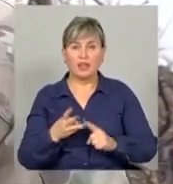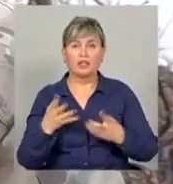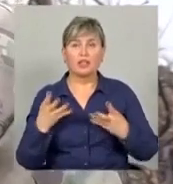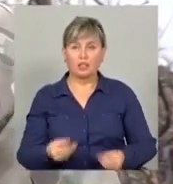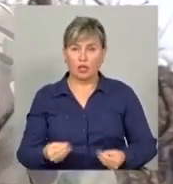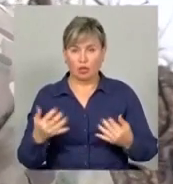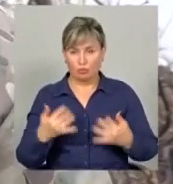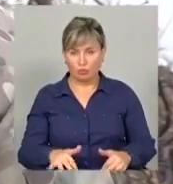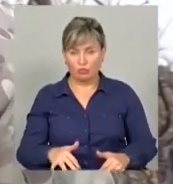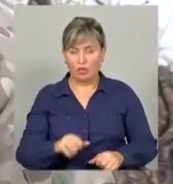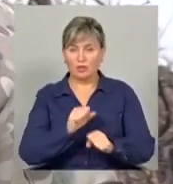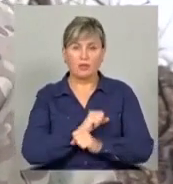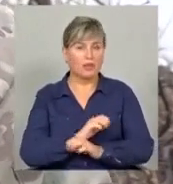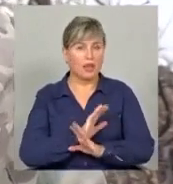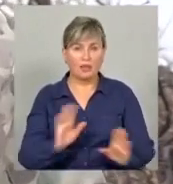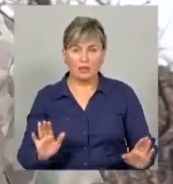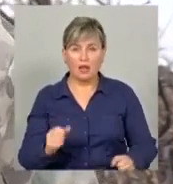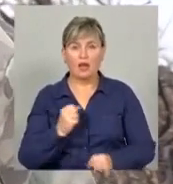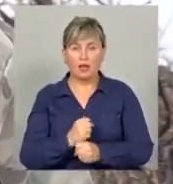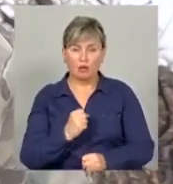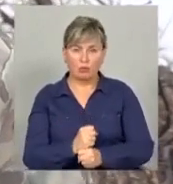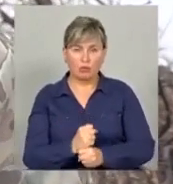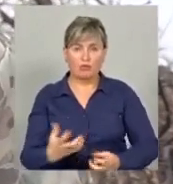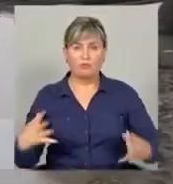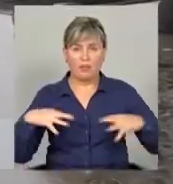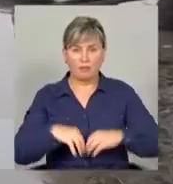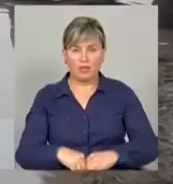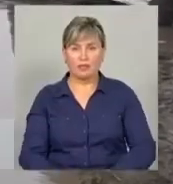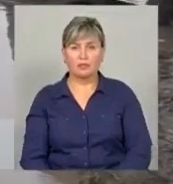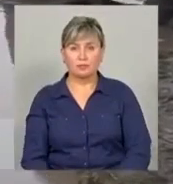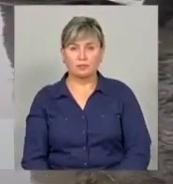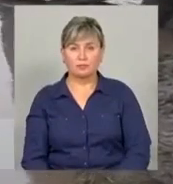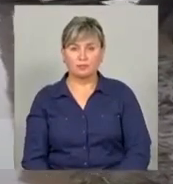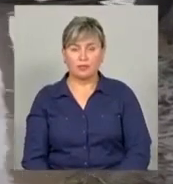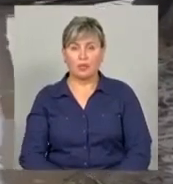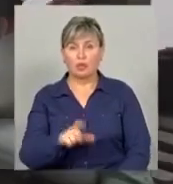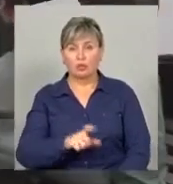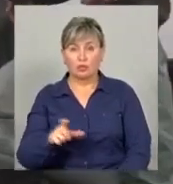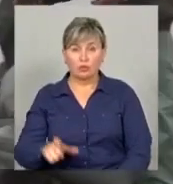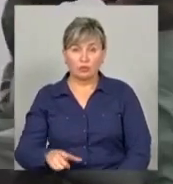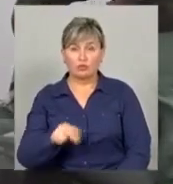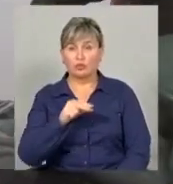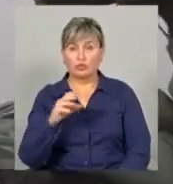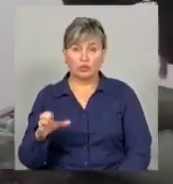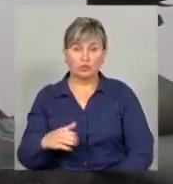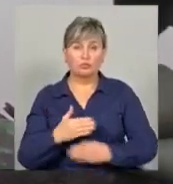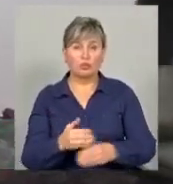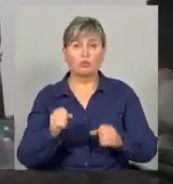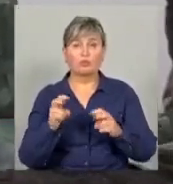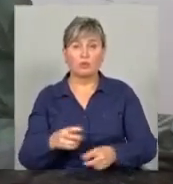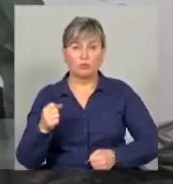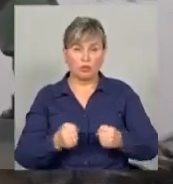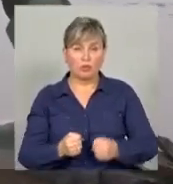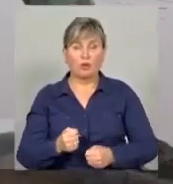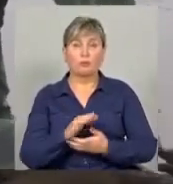не отдыхая, работаем с ними совместно. Тем временем сотрудники департамента ПЧС с помощью спецтехники